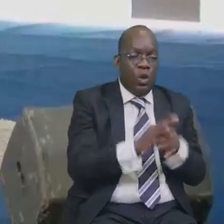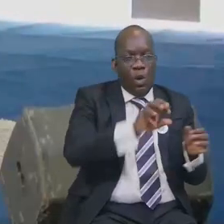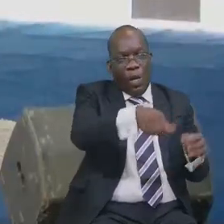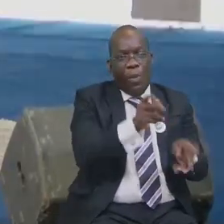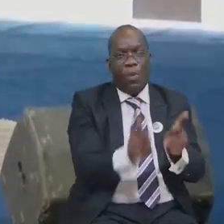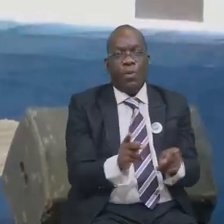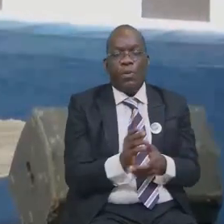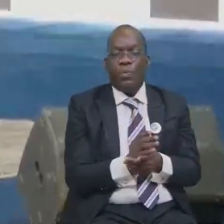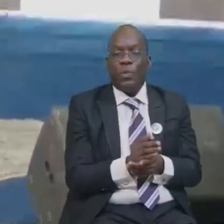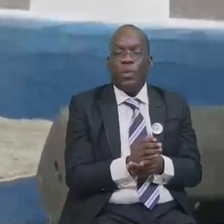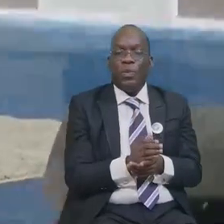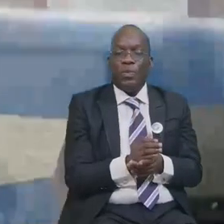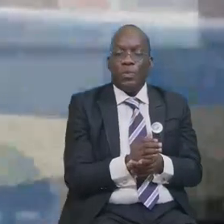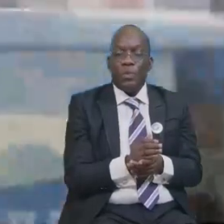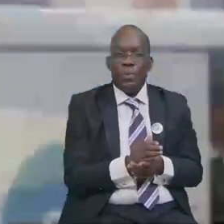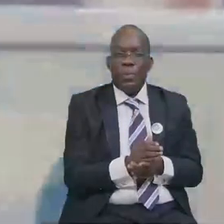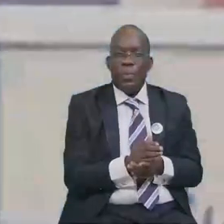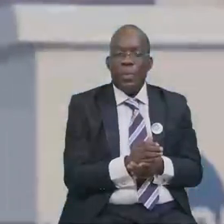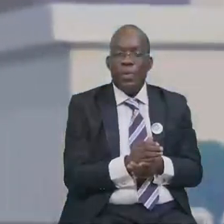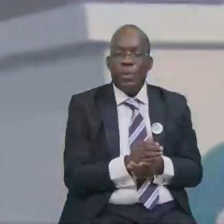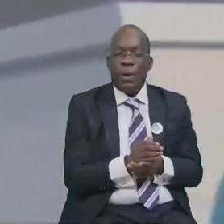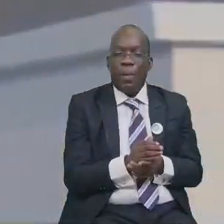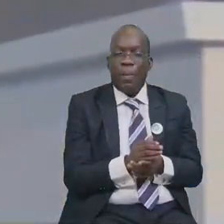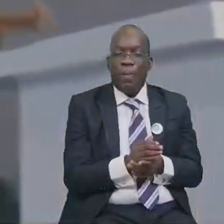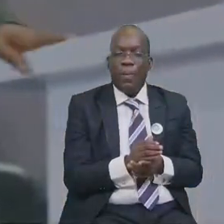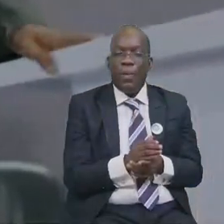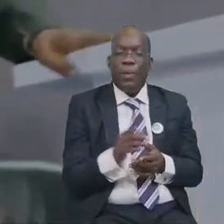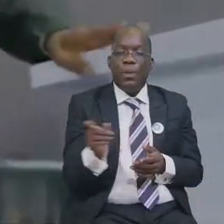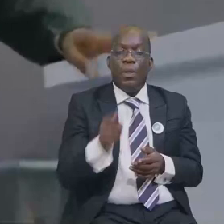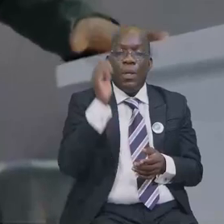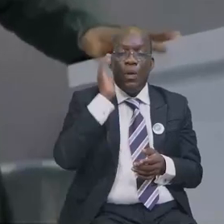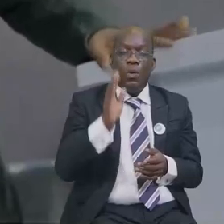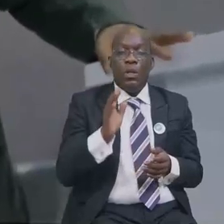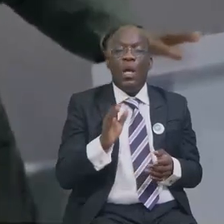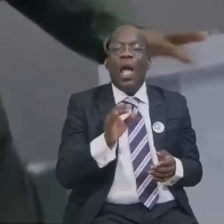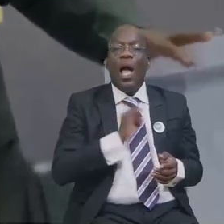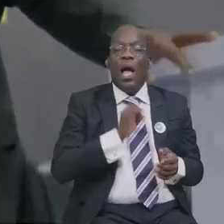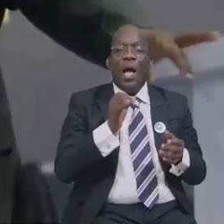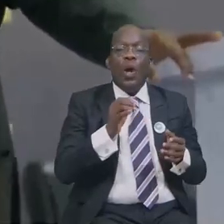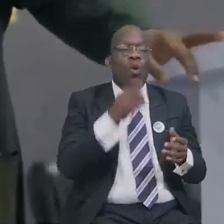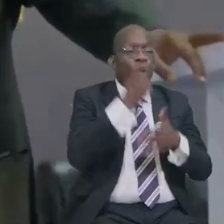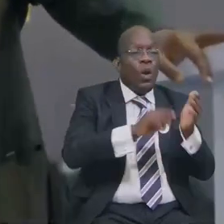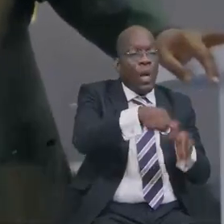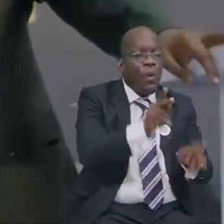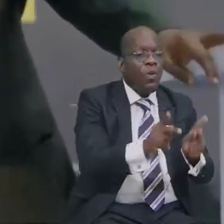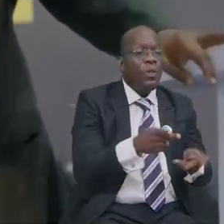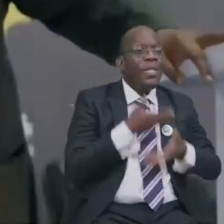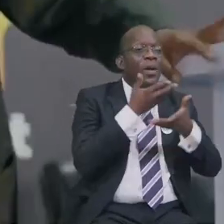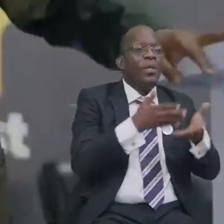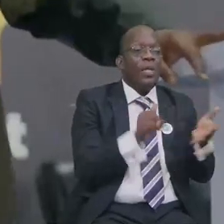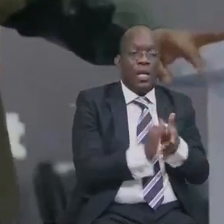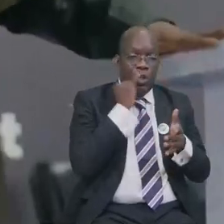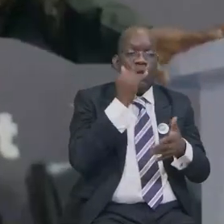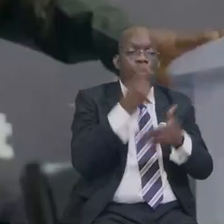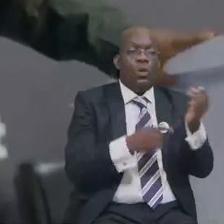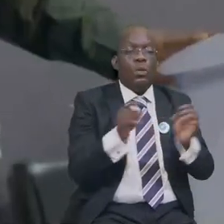gens qui craignent être dans la minorité. Et tout ce que les autres crient, c'est ce qu'ils applaudissent, c'est ce qu'ils